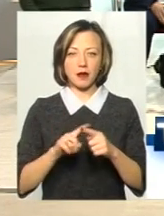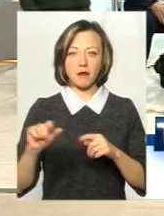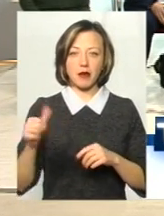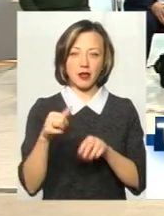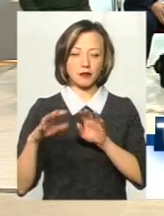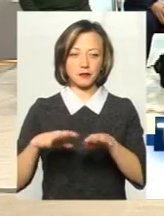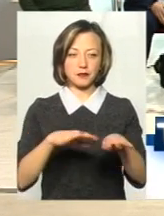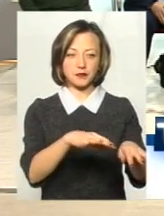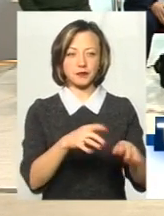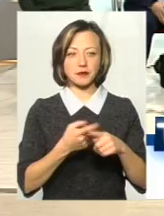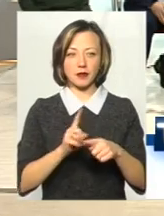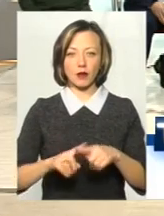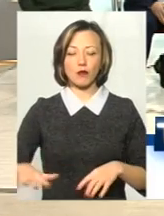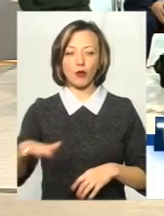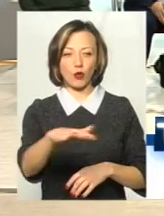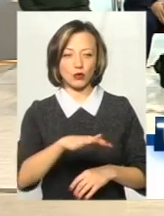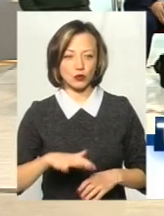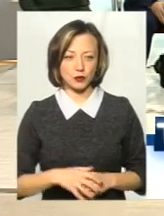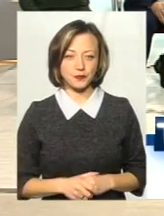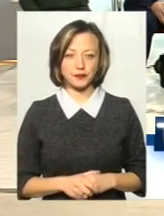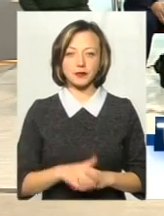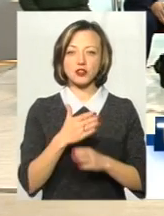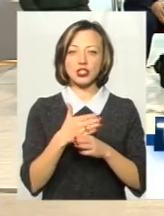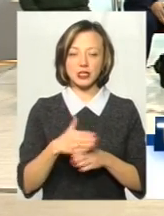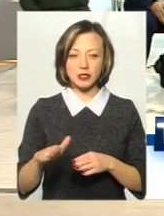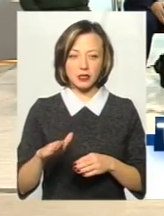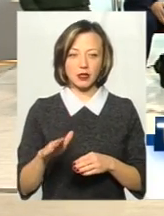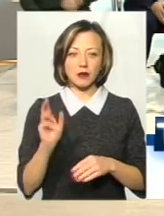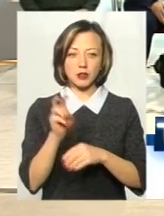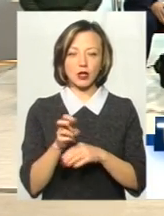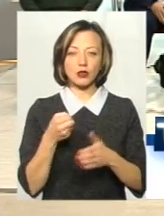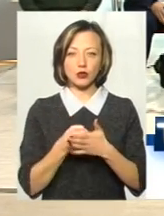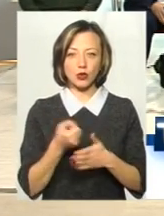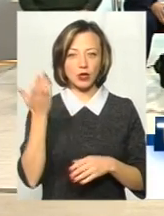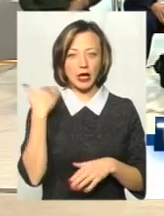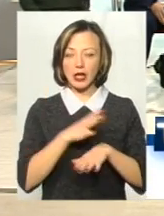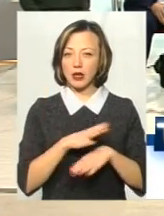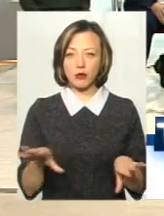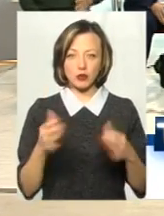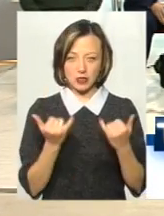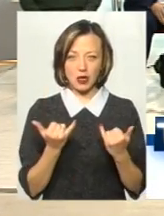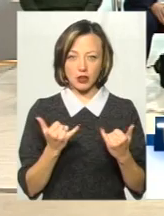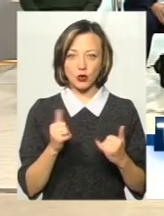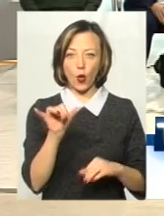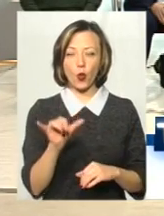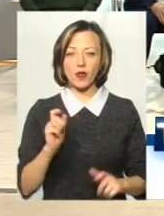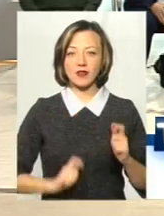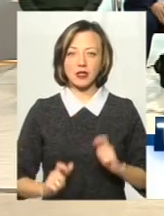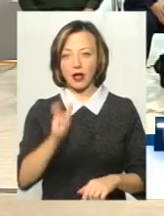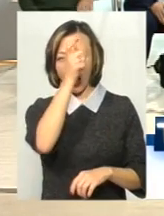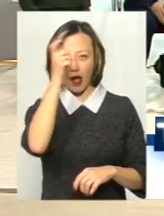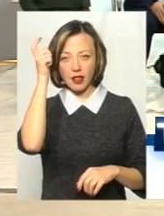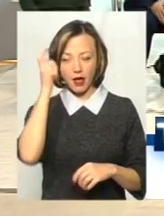і сюди прийшли от на цю площу. Частина пішла до, тоді не було, зараз у нас університети,